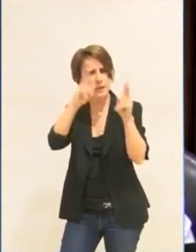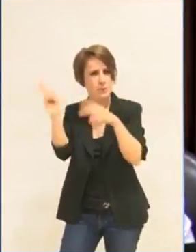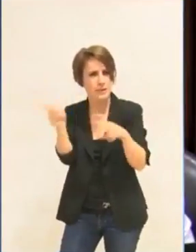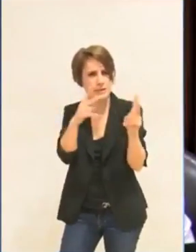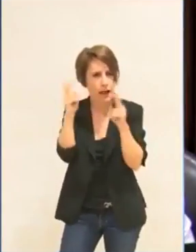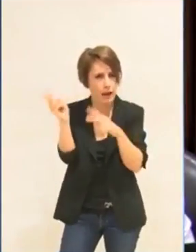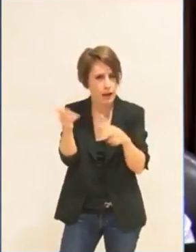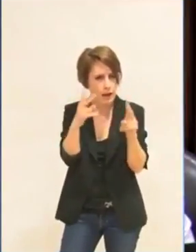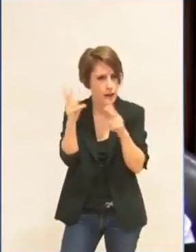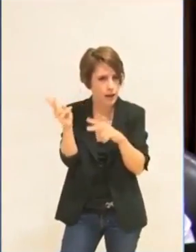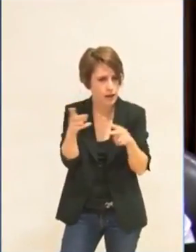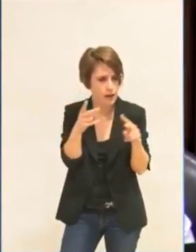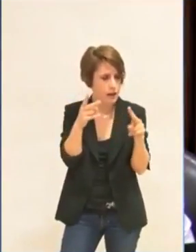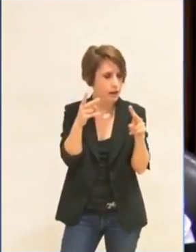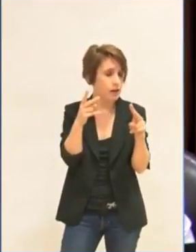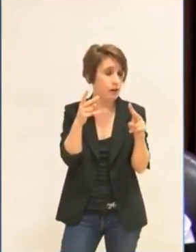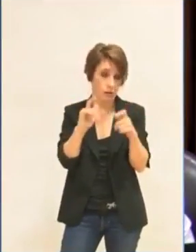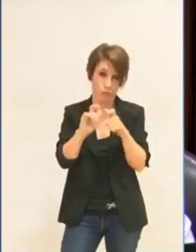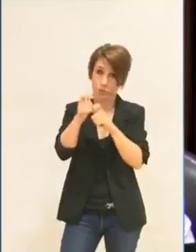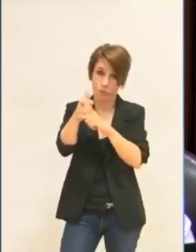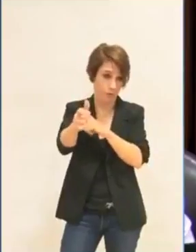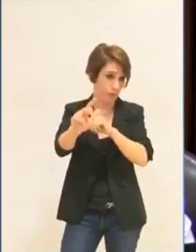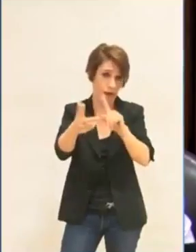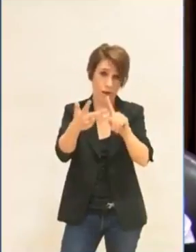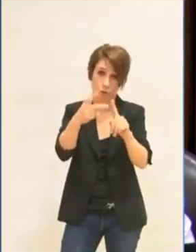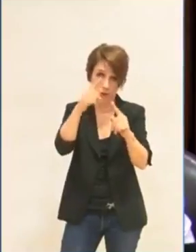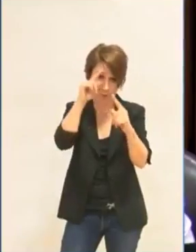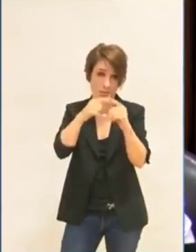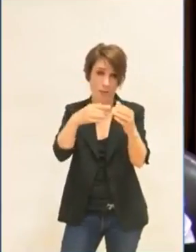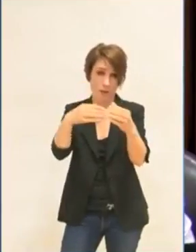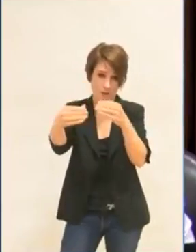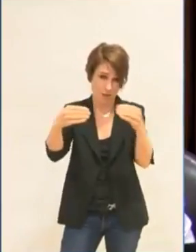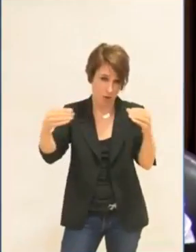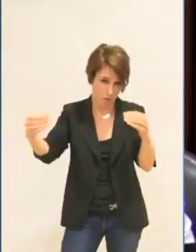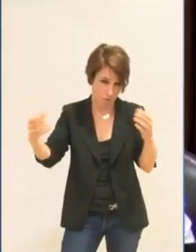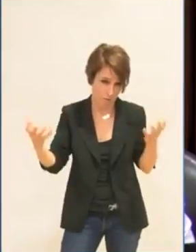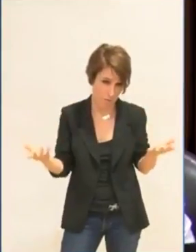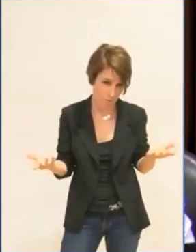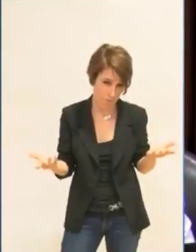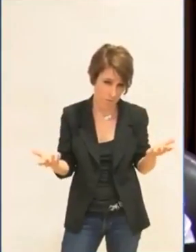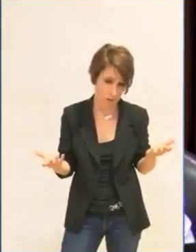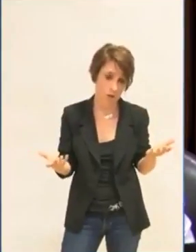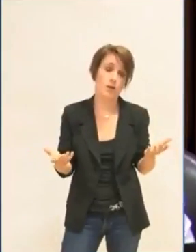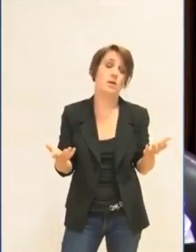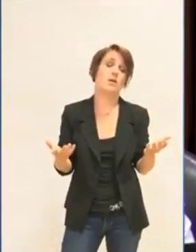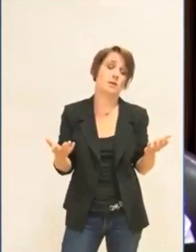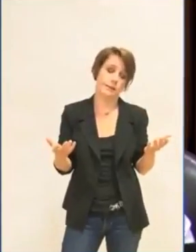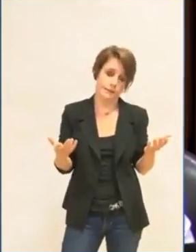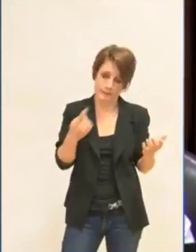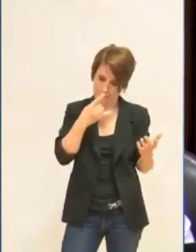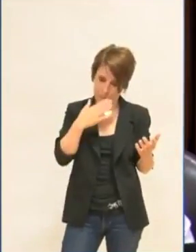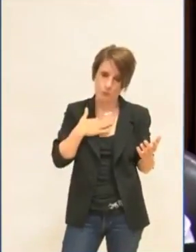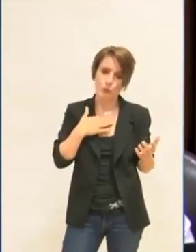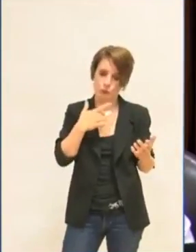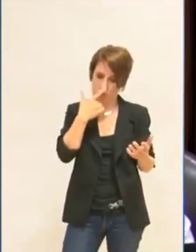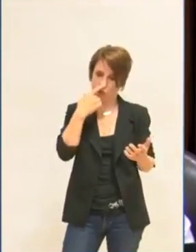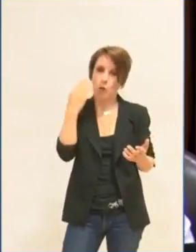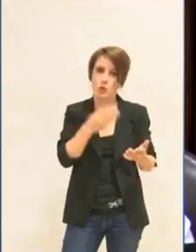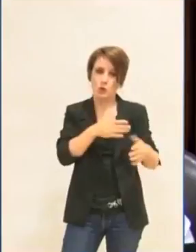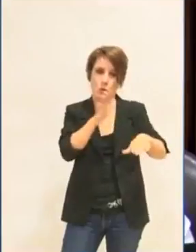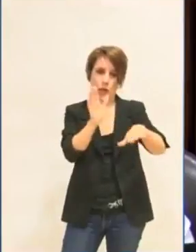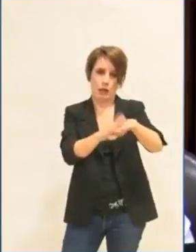et même sur la suivante, celle de Villeneuve, plusieurs choses méritent d'être soulignées ici, puisqu'on